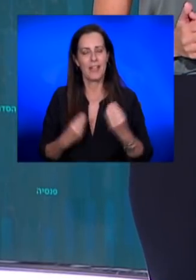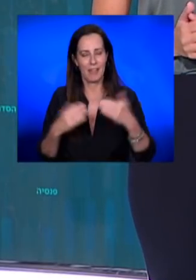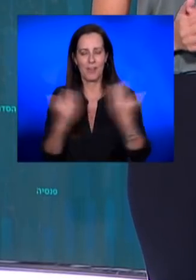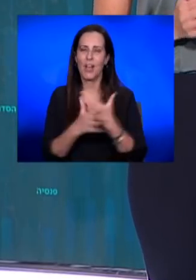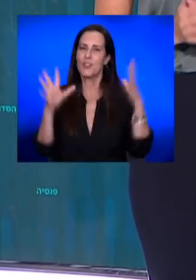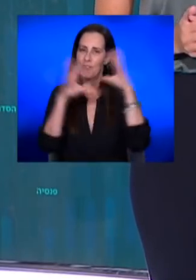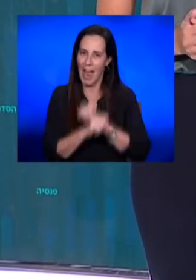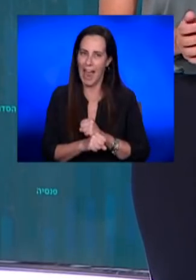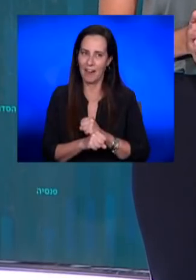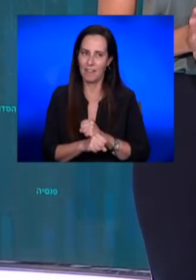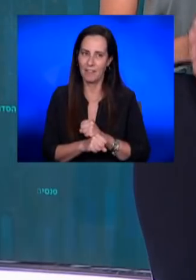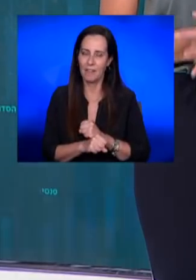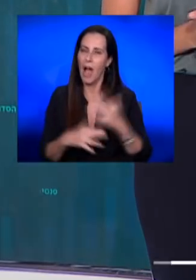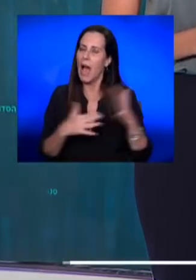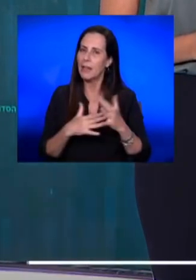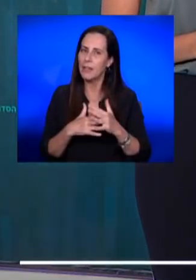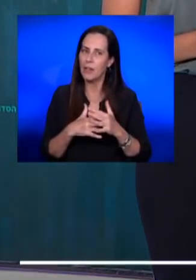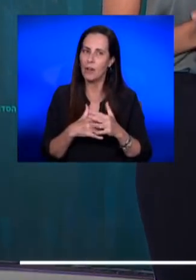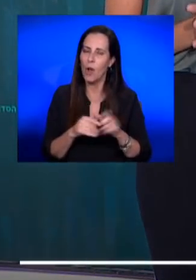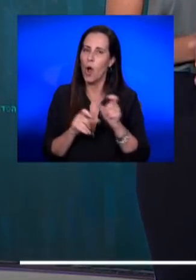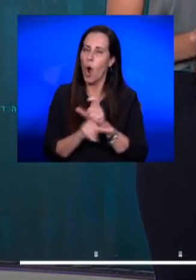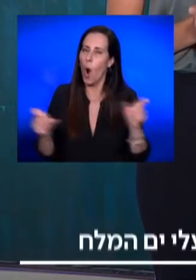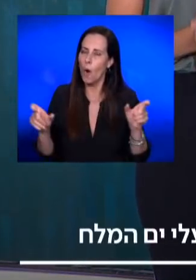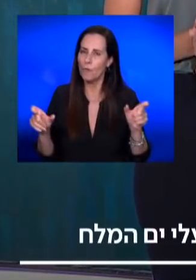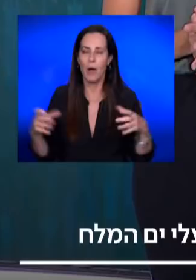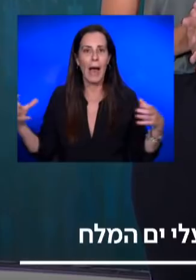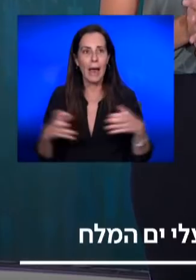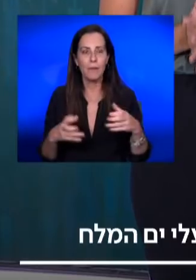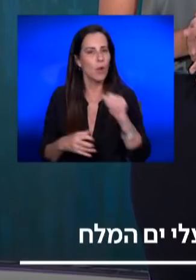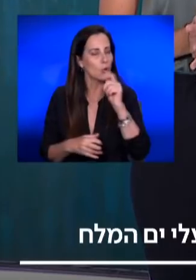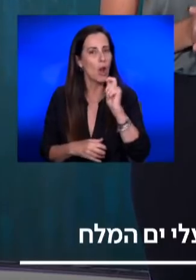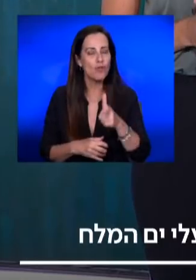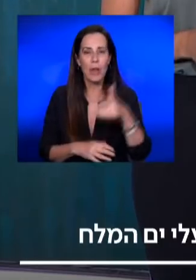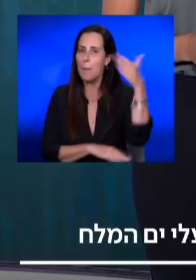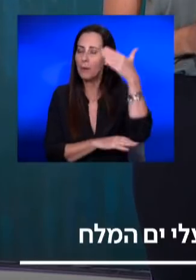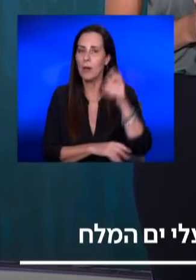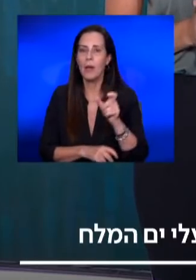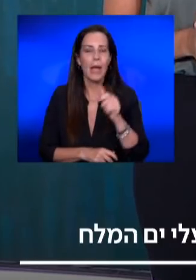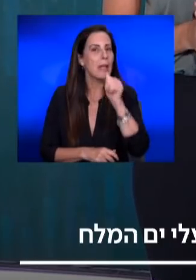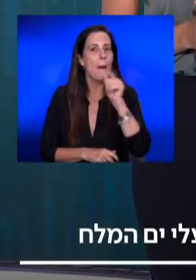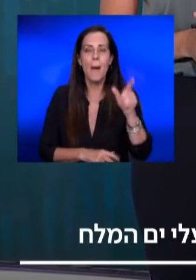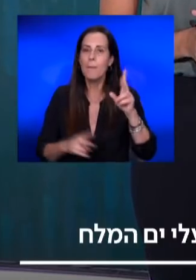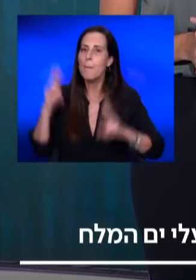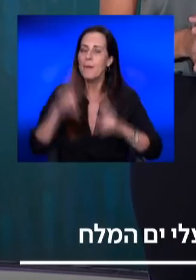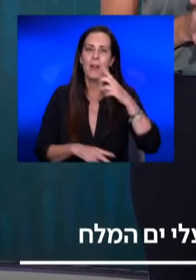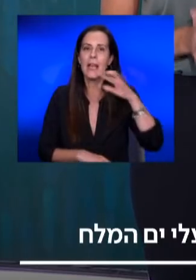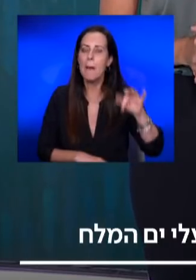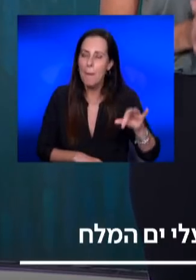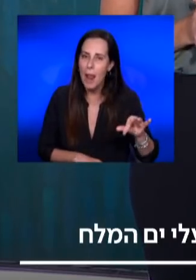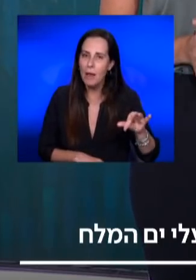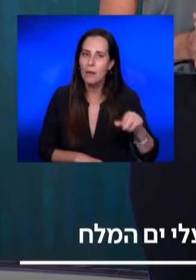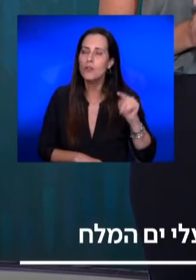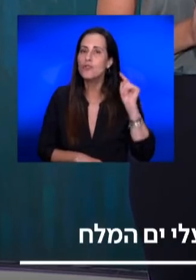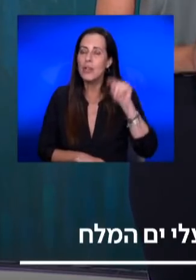בחדשות הערב, התחקיר על חוב המיליונים של חיל. החברה מסרבת לשלם למדינה את חשבון המים של מפעלי ים המלח,